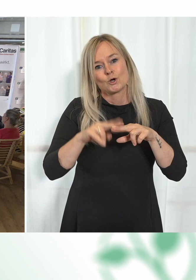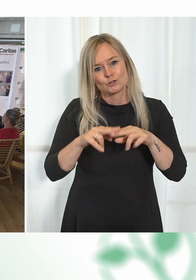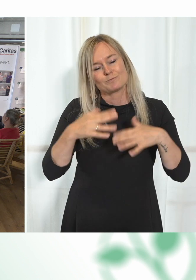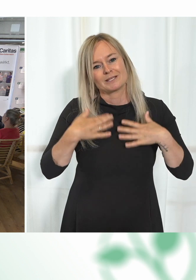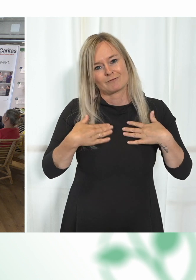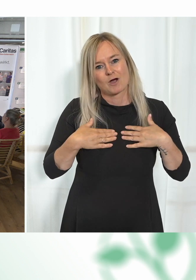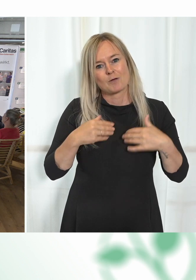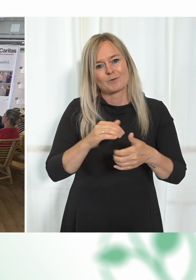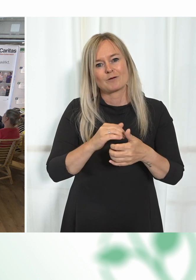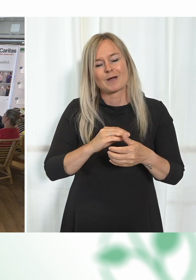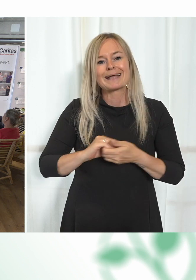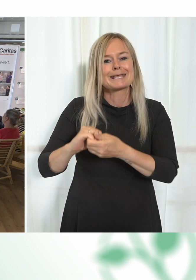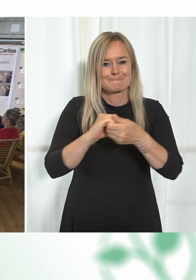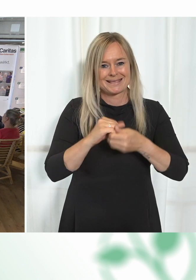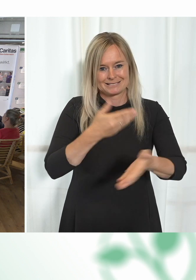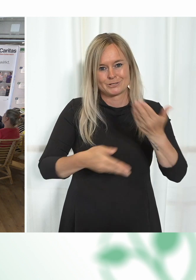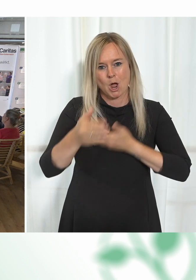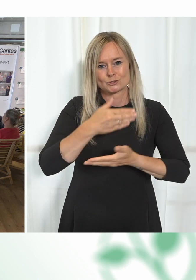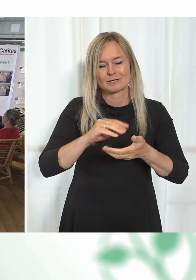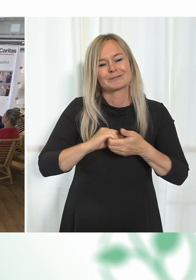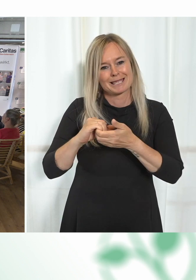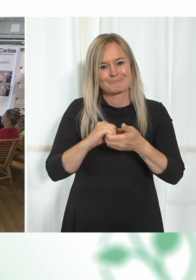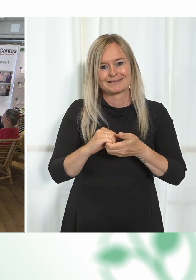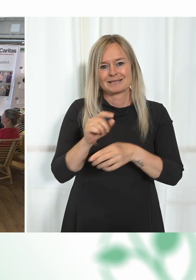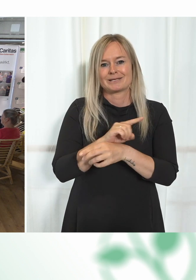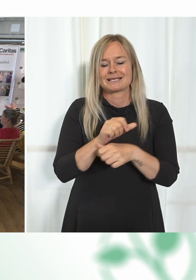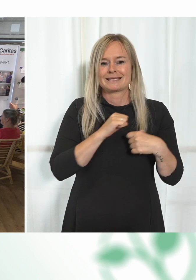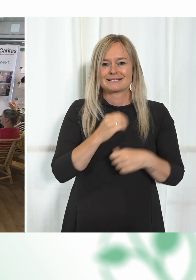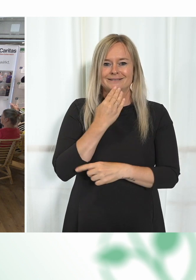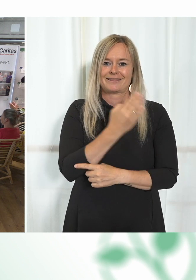noch über den gemeinsamen Austausch und die gemeinsame Zeit. Herzlichen Dank.